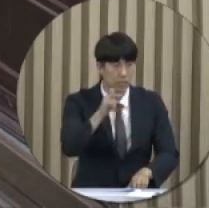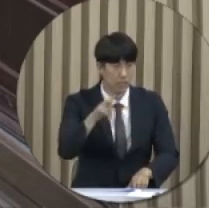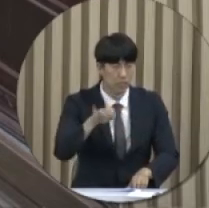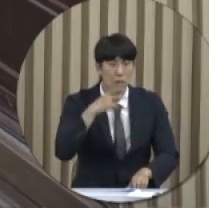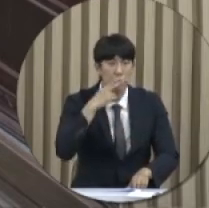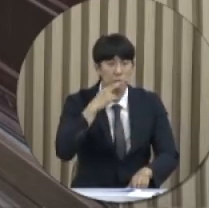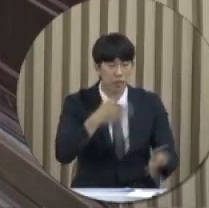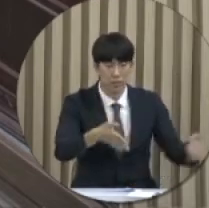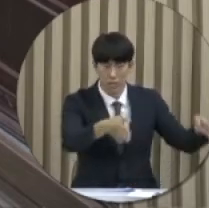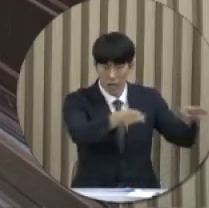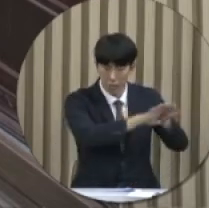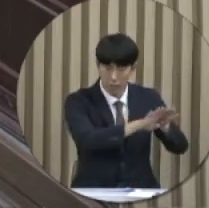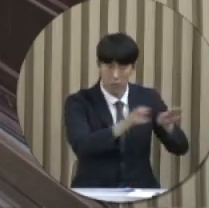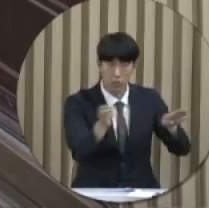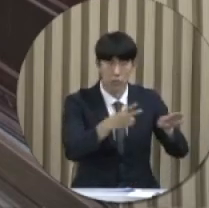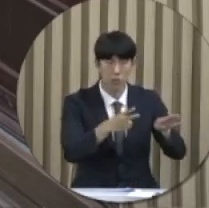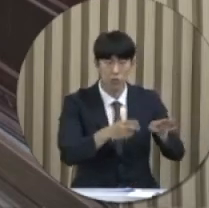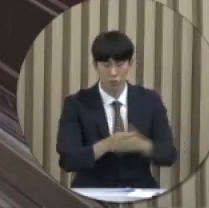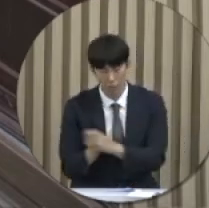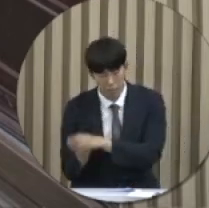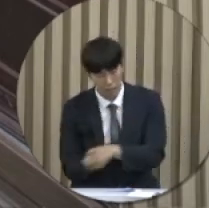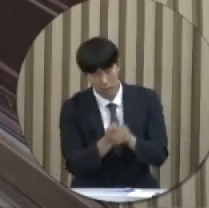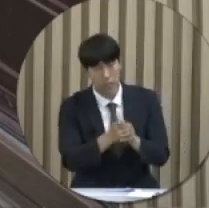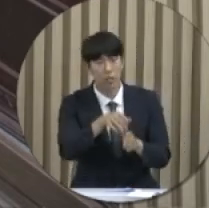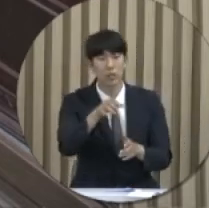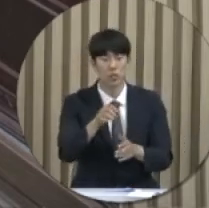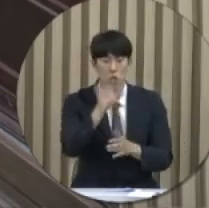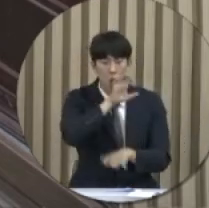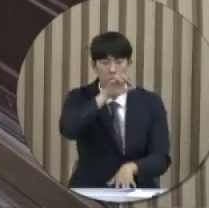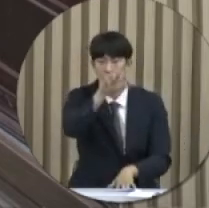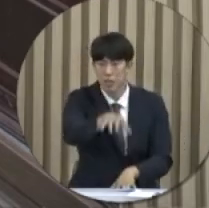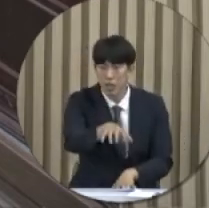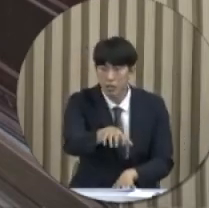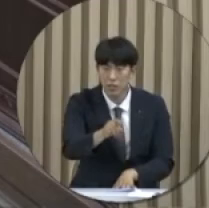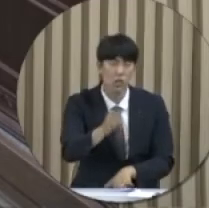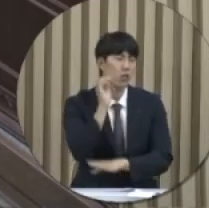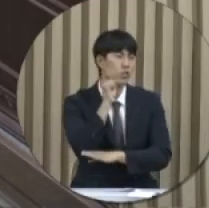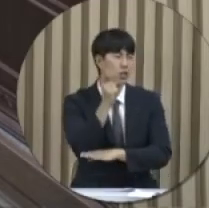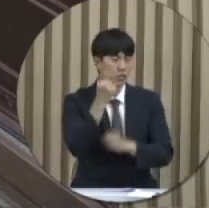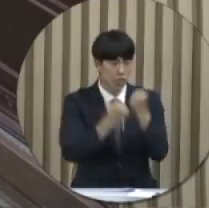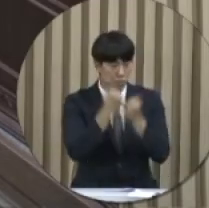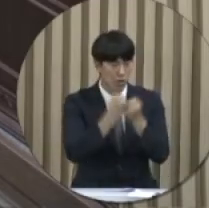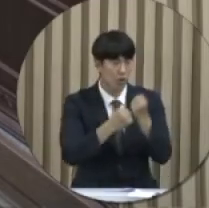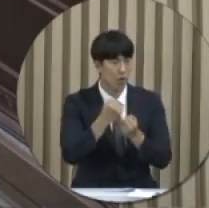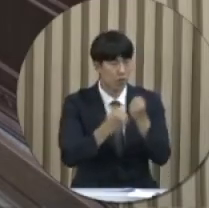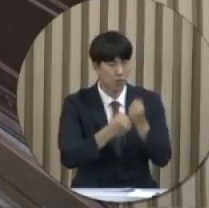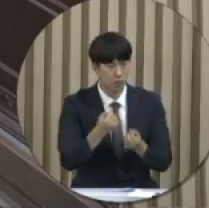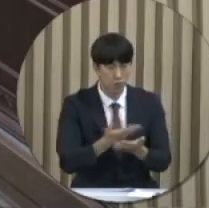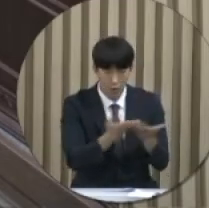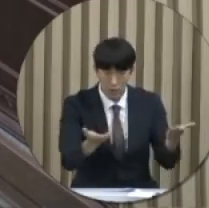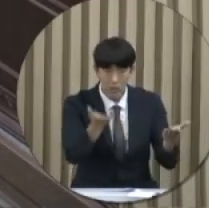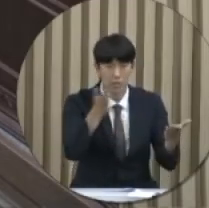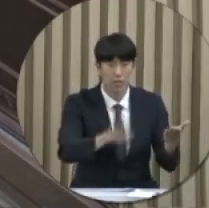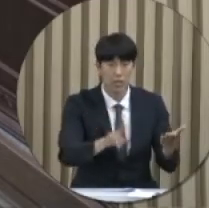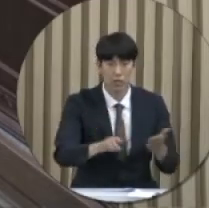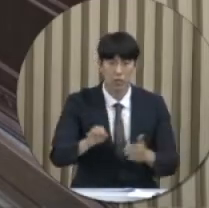아니면 동탄권에서는 이렇게 스크린 연습장에 가서 이러한 설명회를 하는데 우리 병점을 중심으로